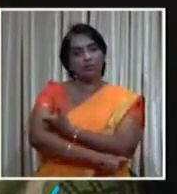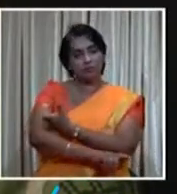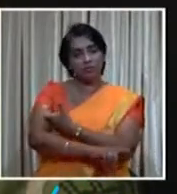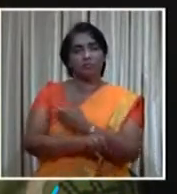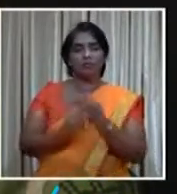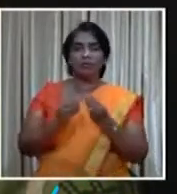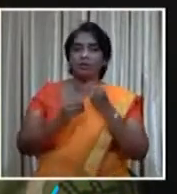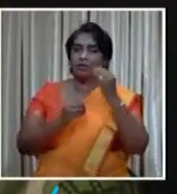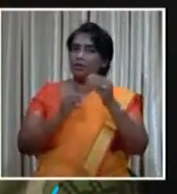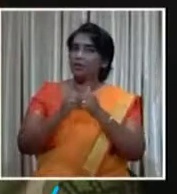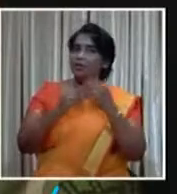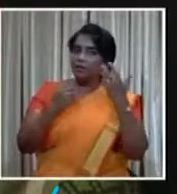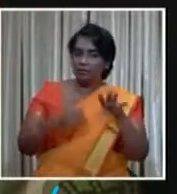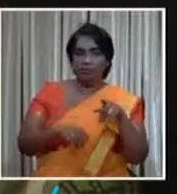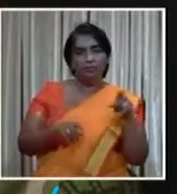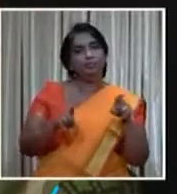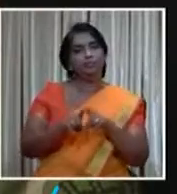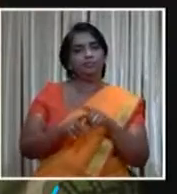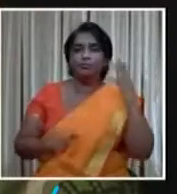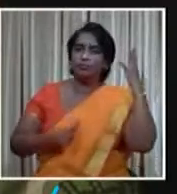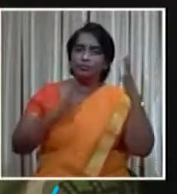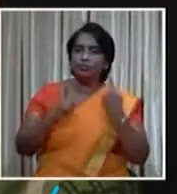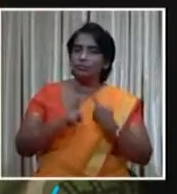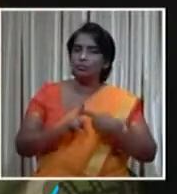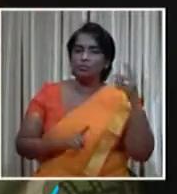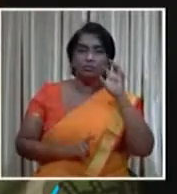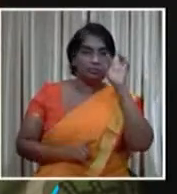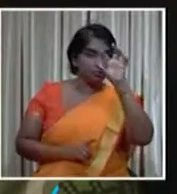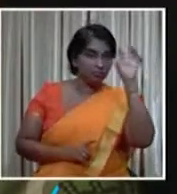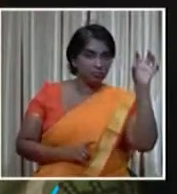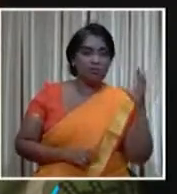එන්නත් කරණයට ලක් කර තිබෙනවා. ඒ ලෝකයේ දියුණුව රටවල